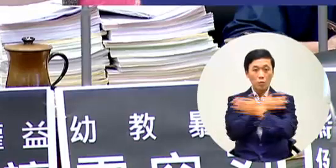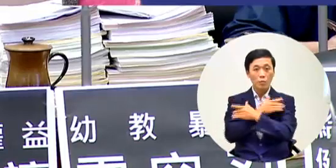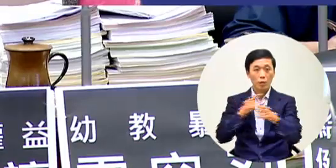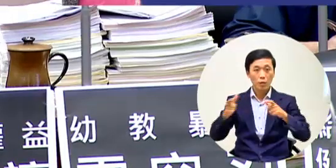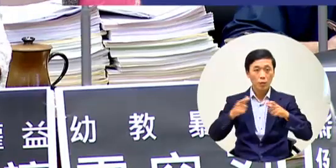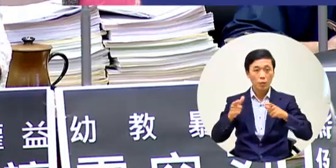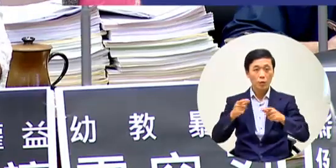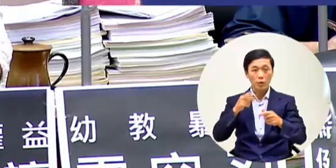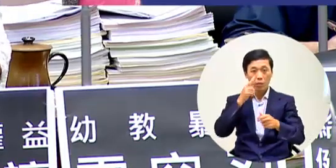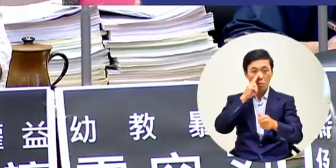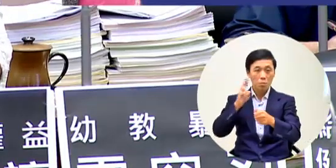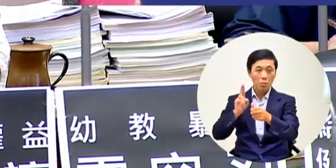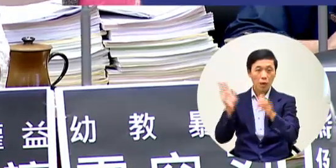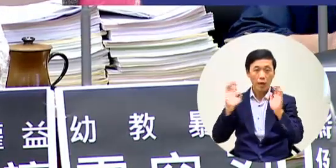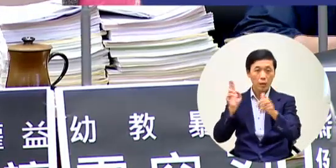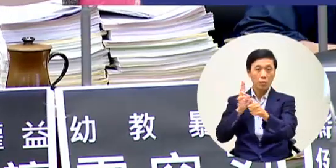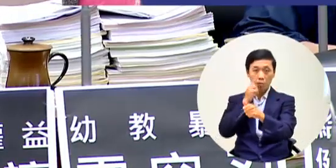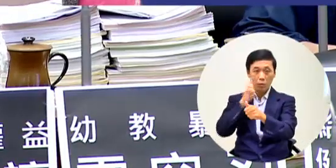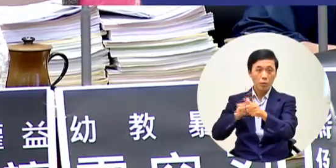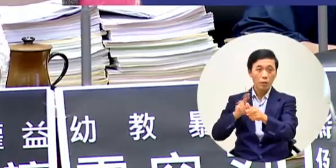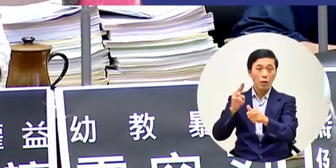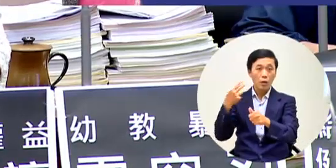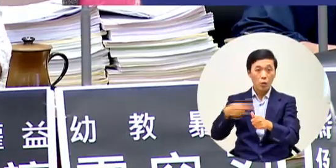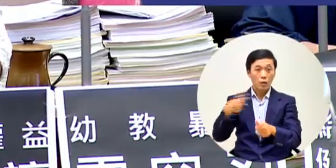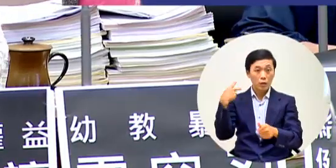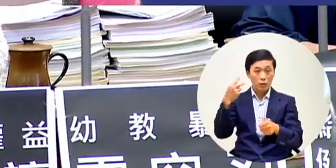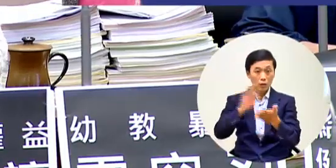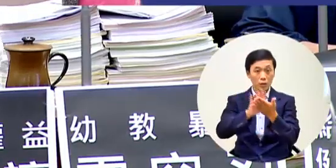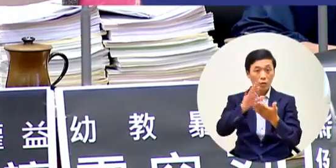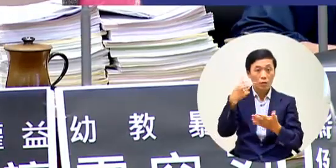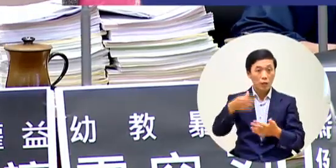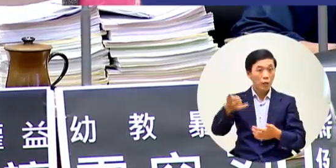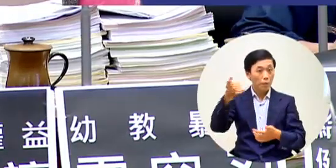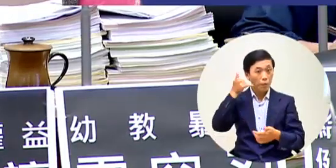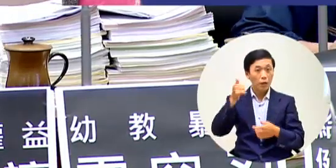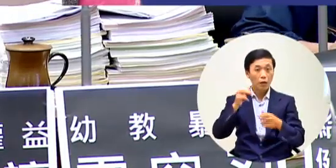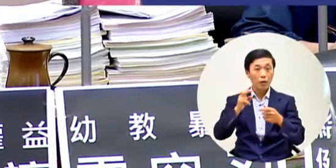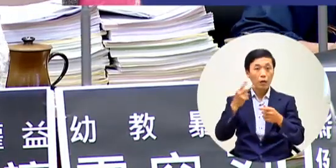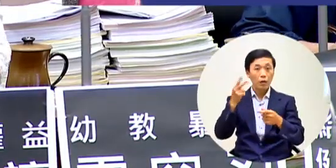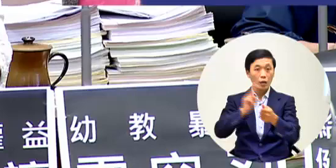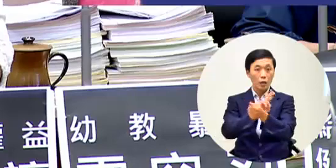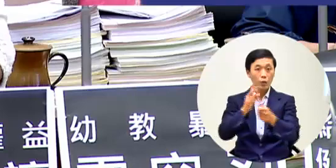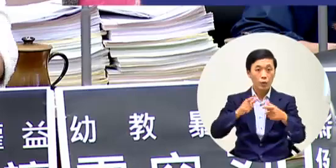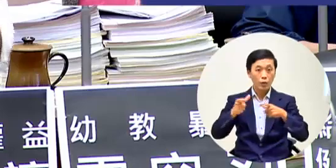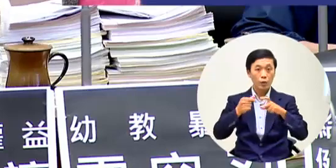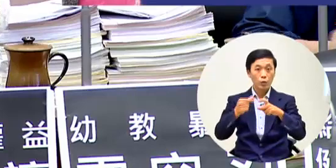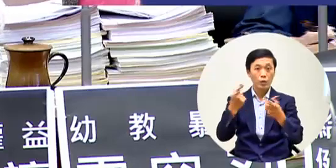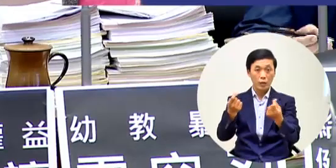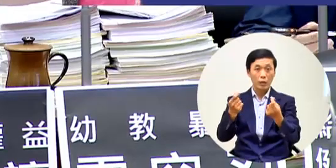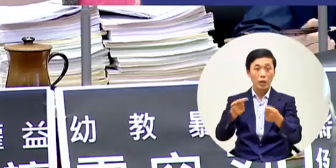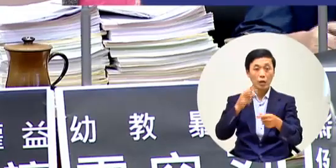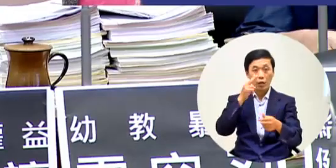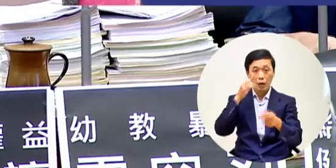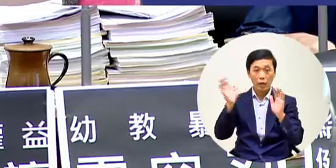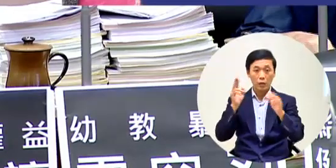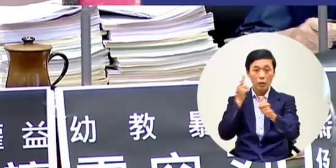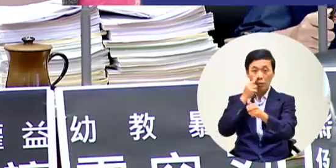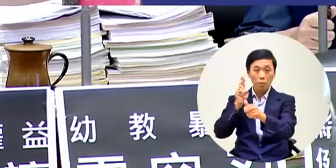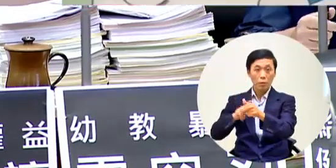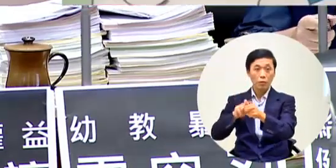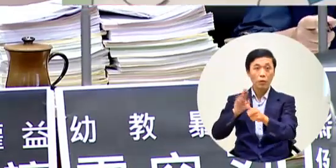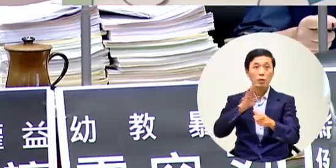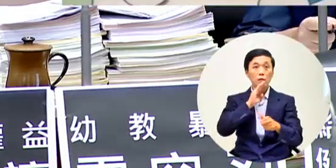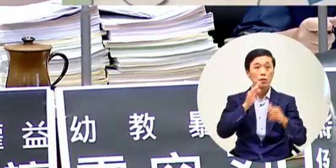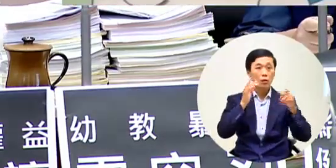到林园区幼儿园不当管教的案件，这次是家长组成自救会来找我。来，我们先看一下